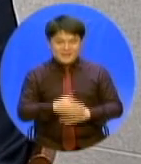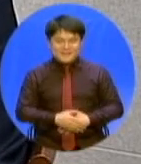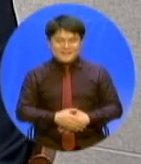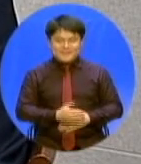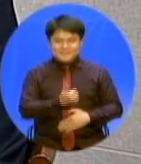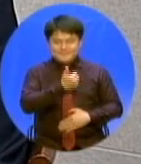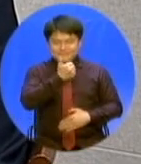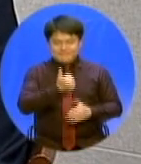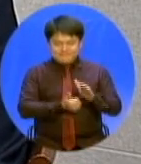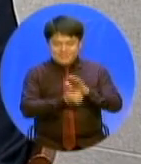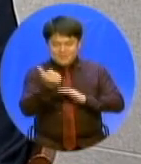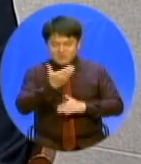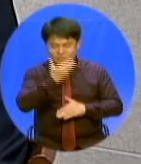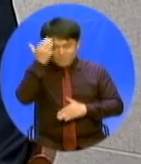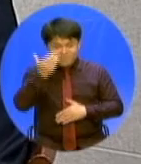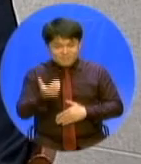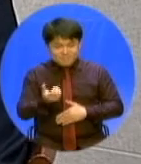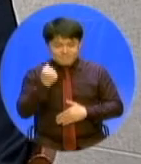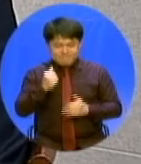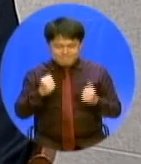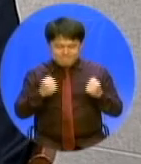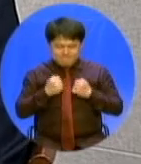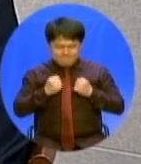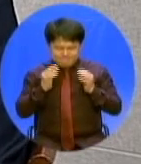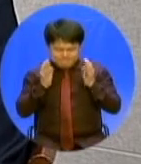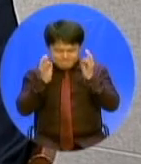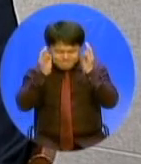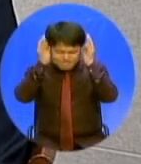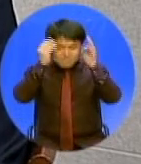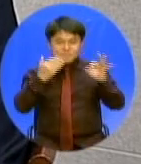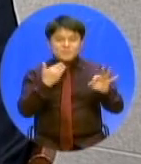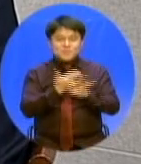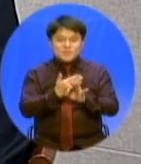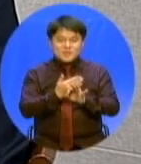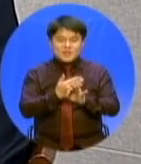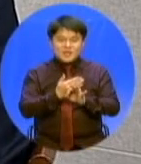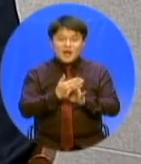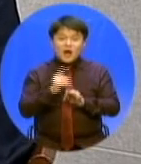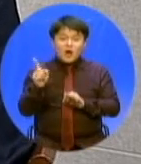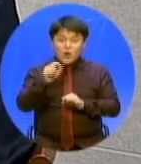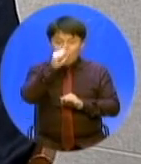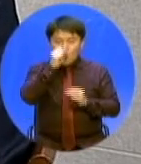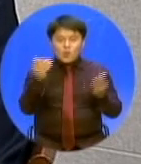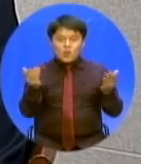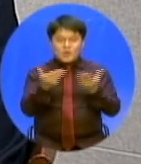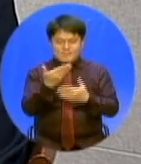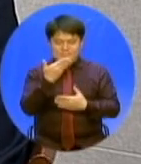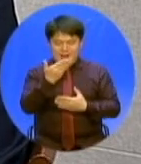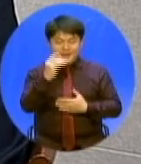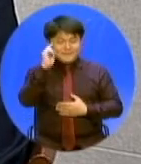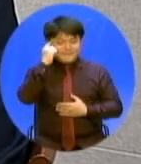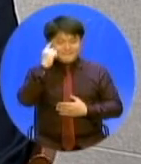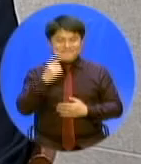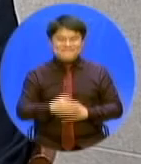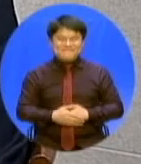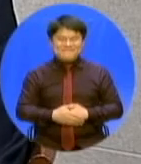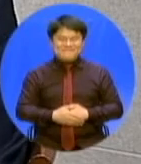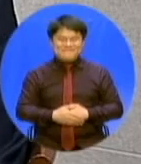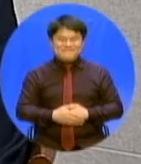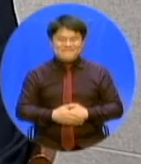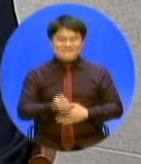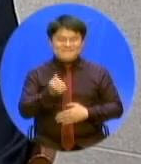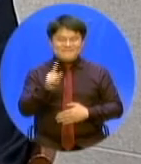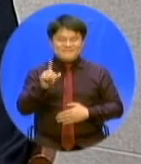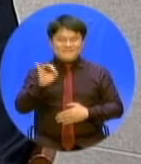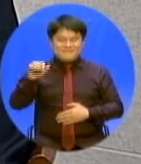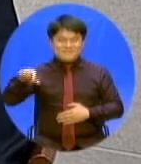네. 희망과 꿈을 가지고 열심히 최선을 다하면 누구에게나 다 좋은 일이 있으리라고 봅니다. 네. 저희